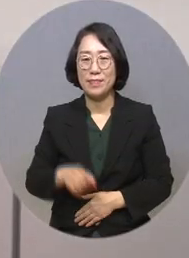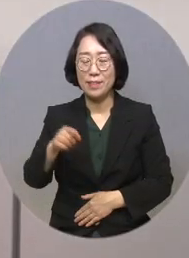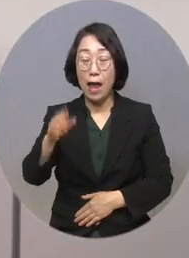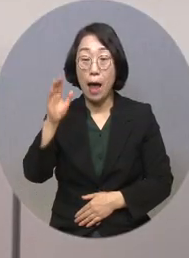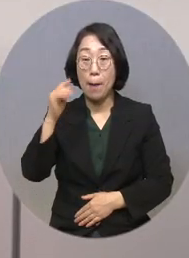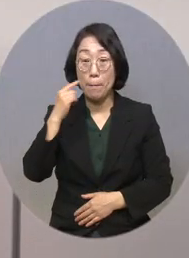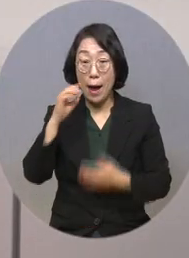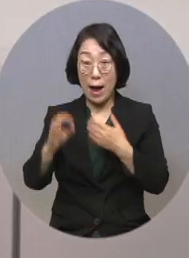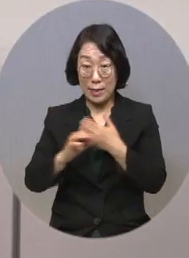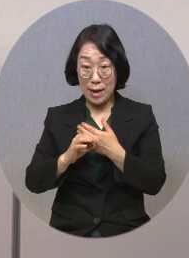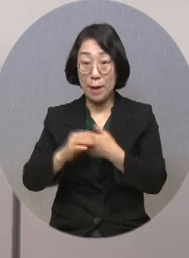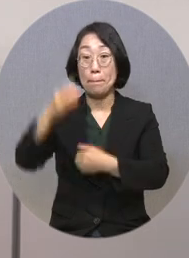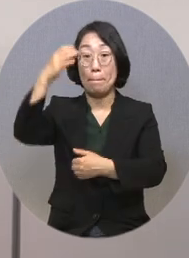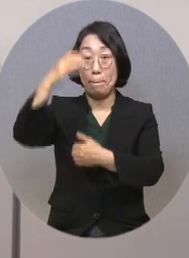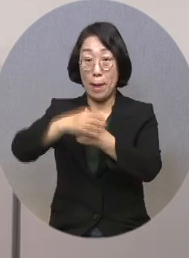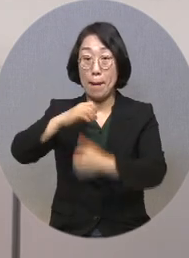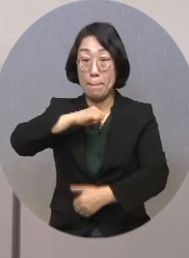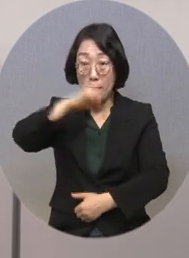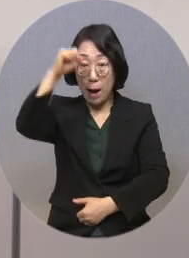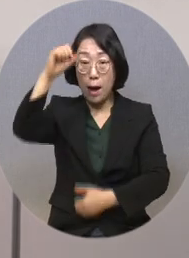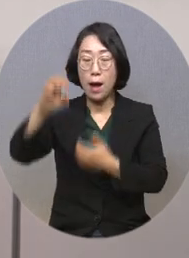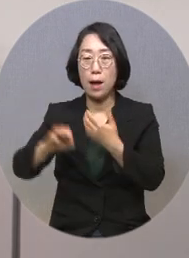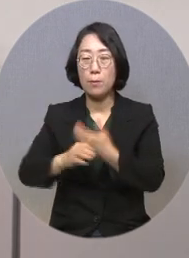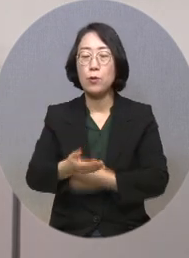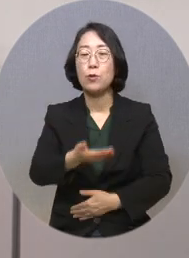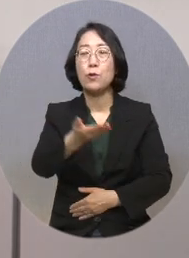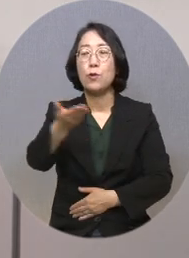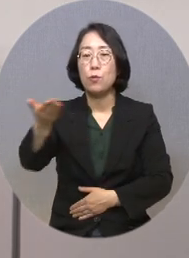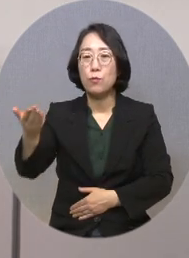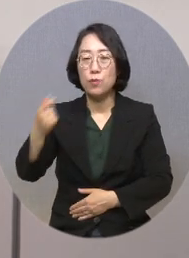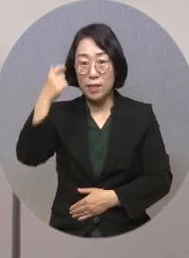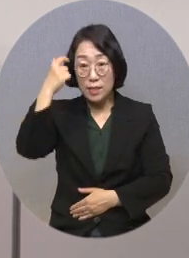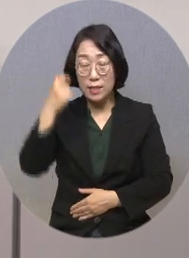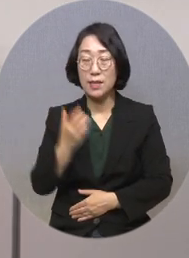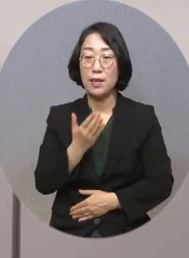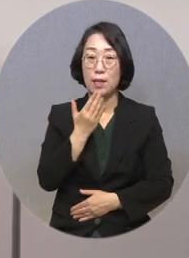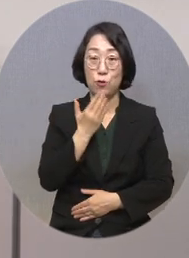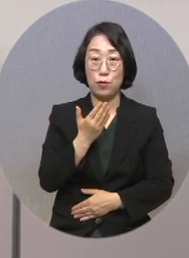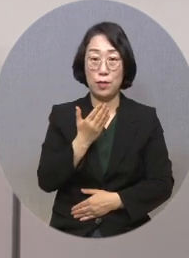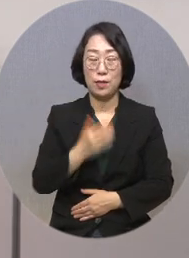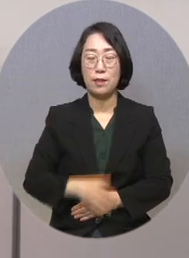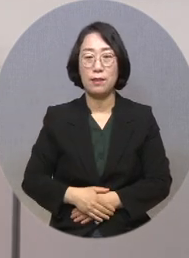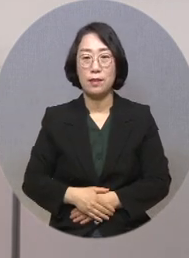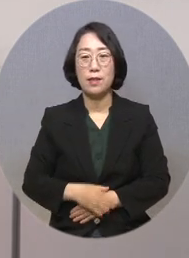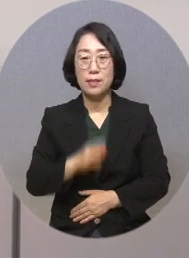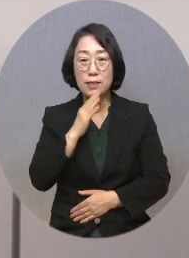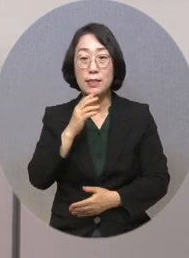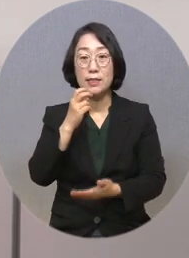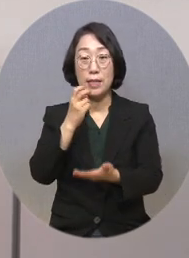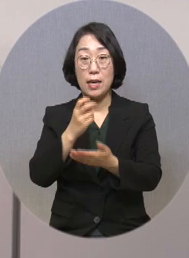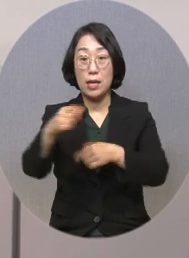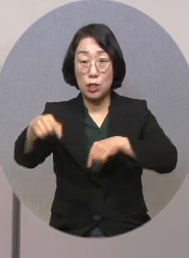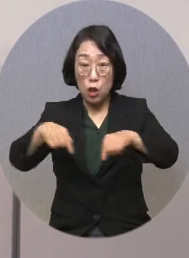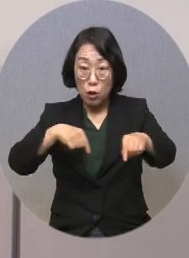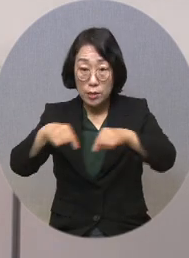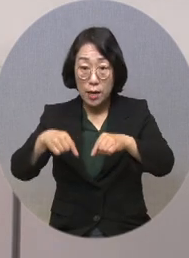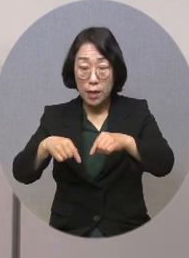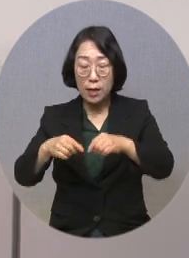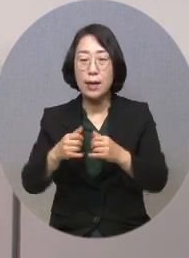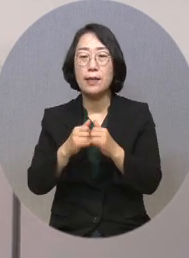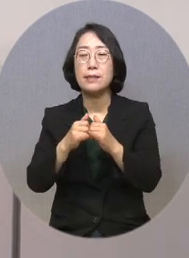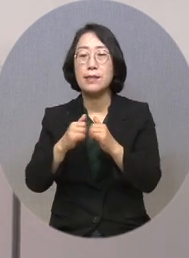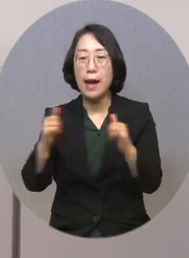아산시정을 만약 이끌게 된다면 시민들이 피부로 느낄 수 있도록 정책의 초점을 시민들의